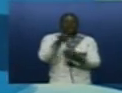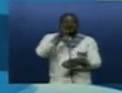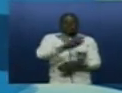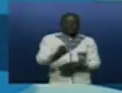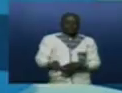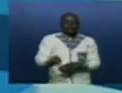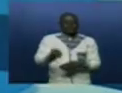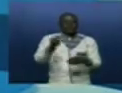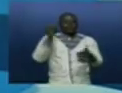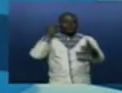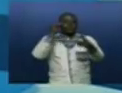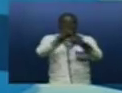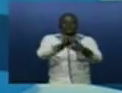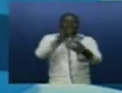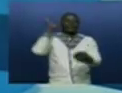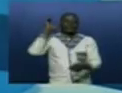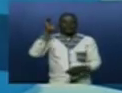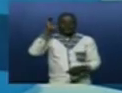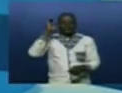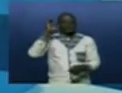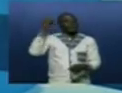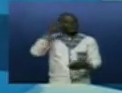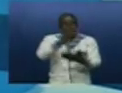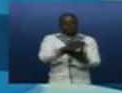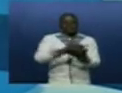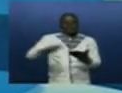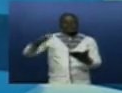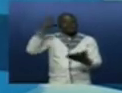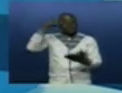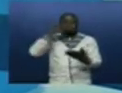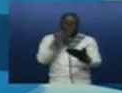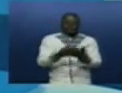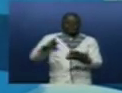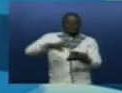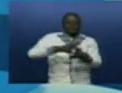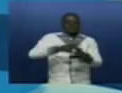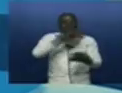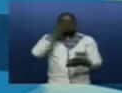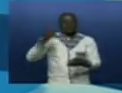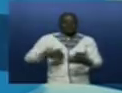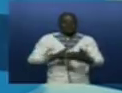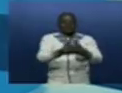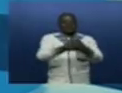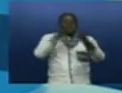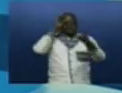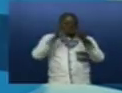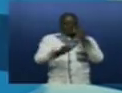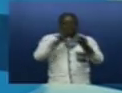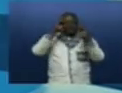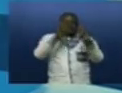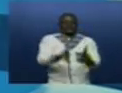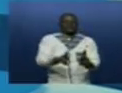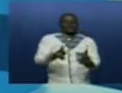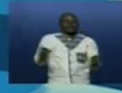de la conférence, susciter le partage de bonnes pratiques pour mieux rapprocher la justice des justiciables. La rencontre